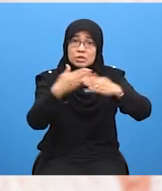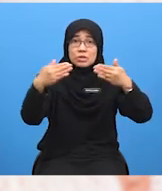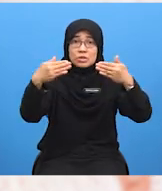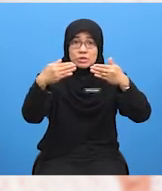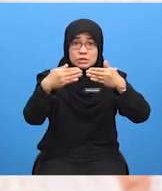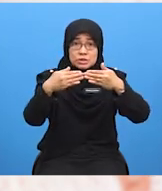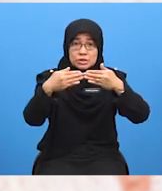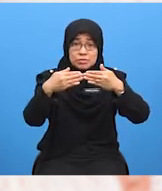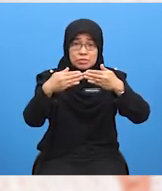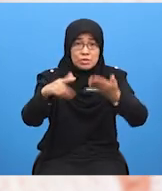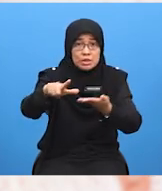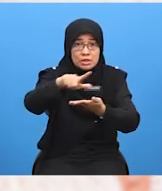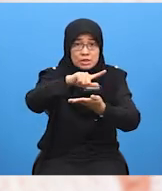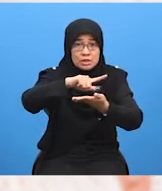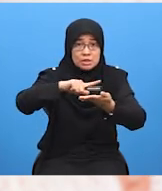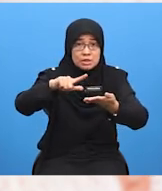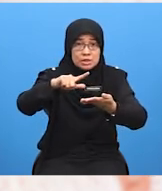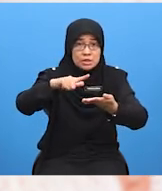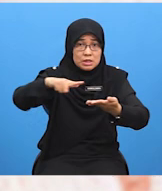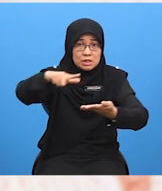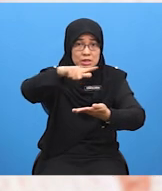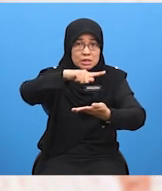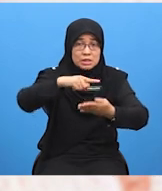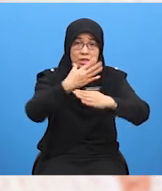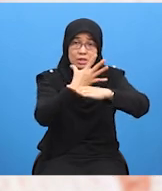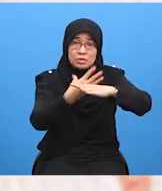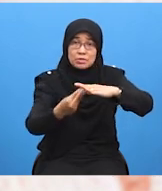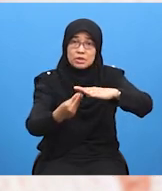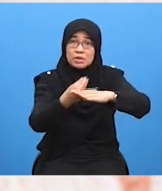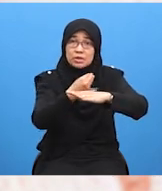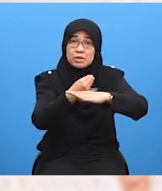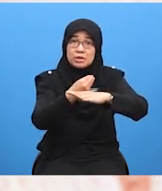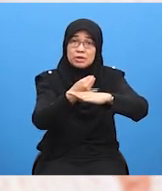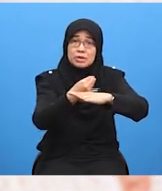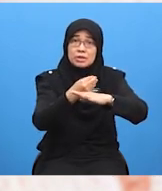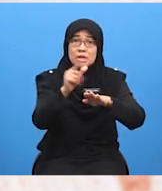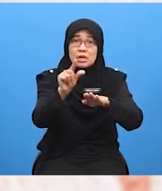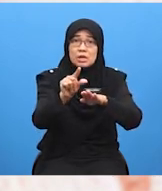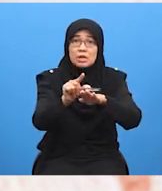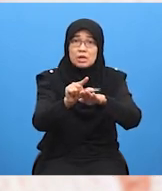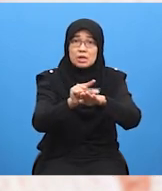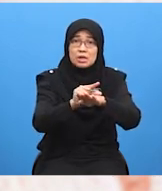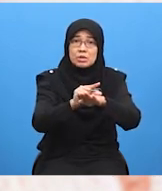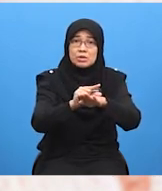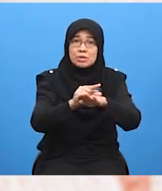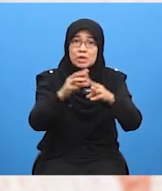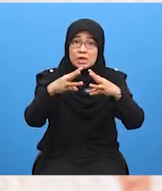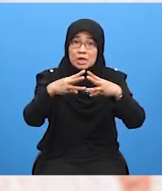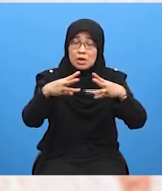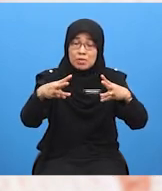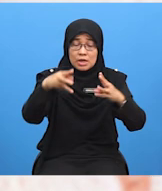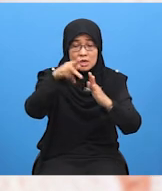Sambungkan litar input dan litar output menggunakan wayar pelompat dan soket. Plug papan litar elektronik